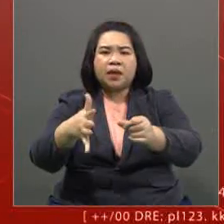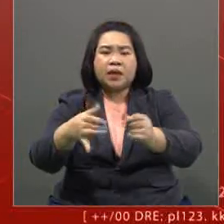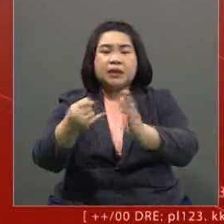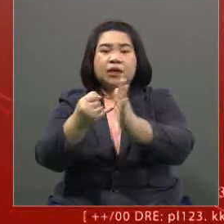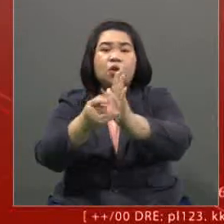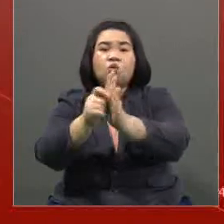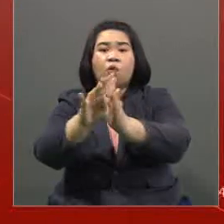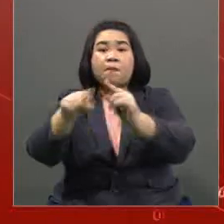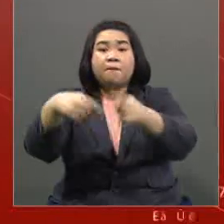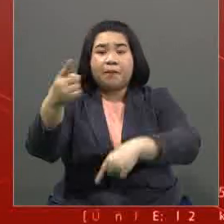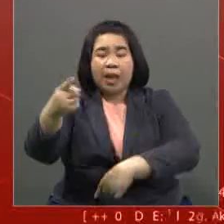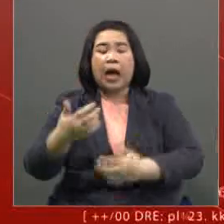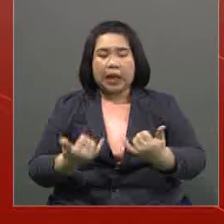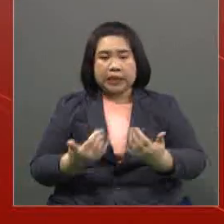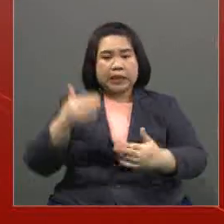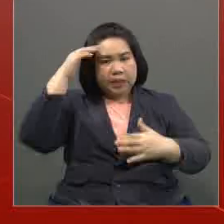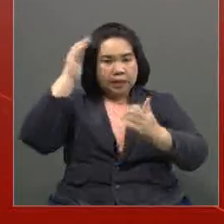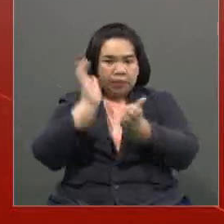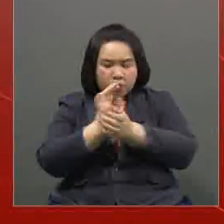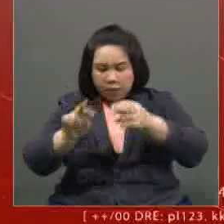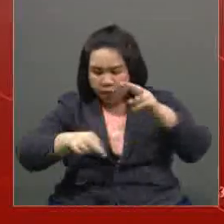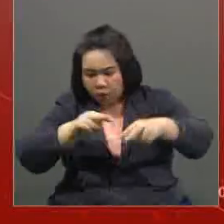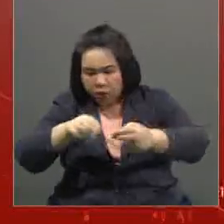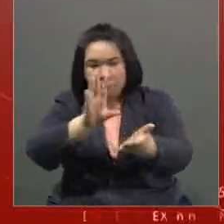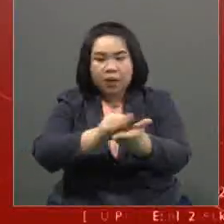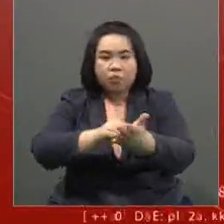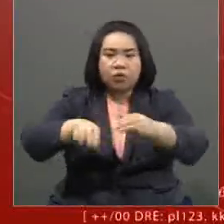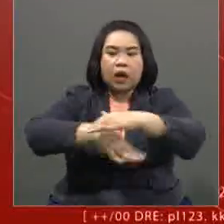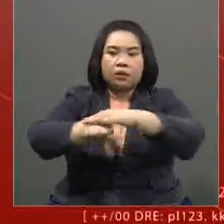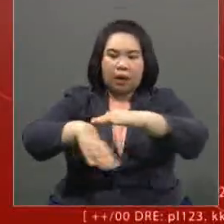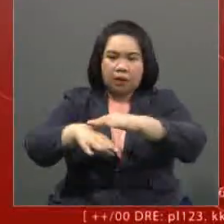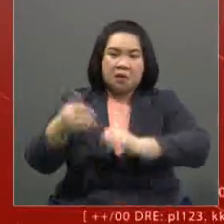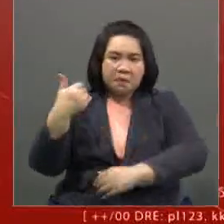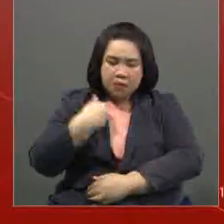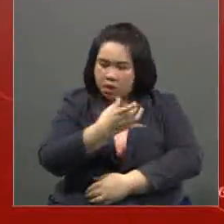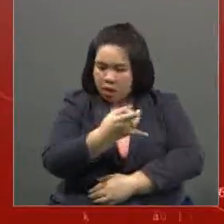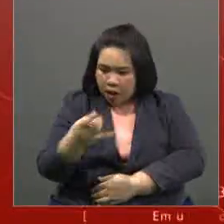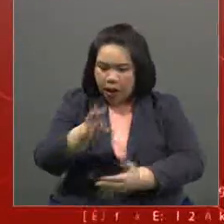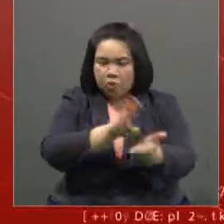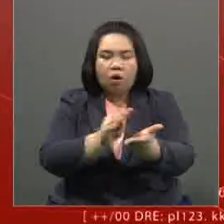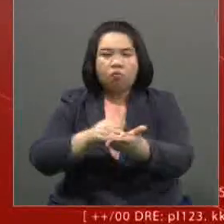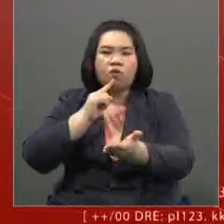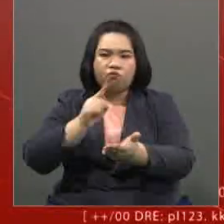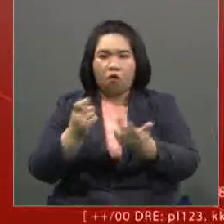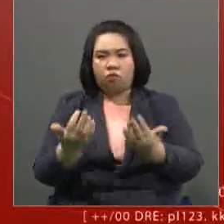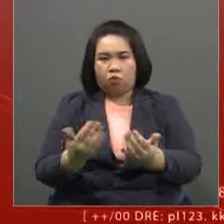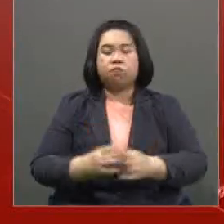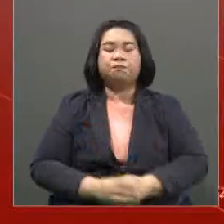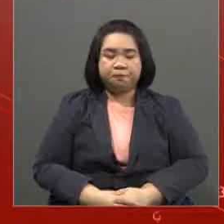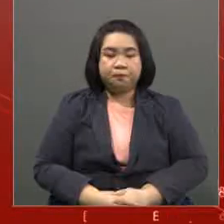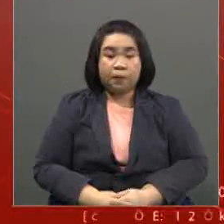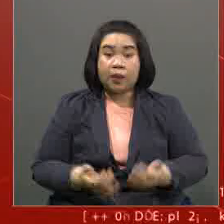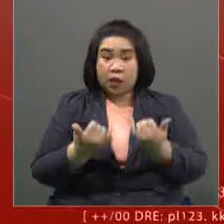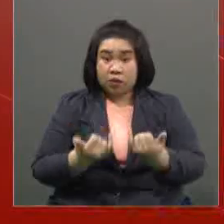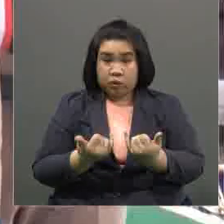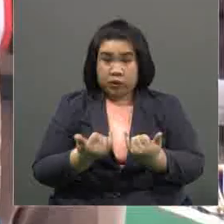ด้านตำรวจเลยเข้าไปเก็บข้อมูลจากสิ่งที่เกิดเหตุเพื่อนำหลักฐานทั้งหมดเนี่ยมาประกอบในสำนวนคดีโดยเรื่องนี้